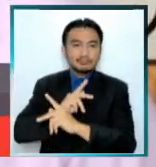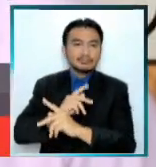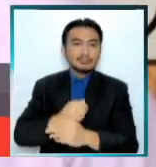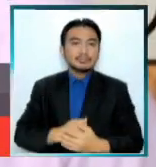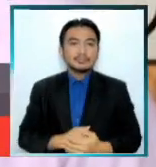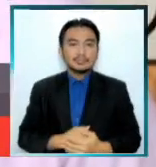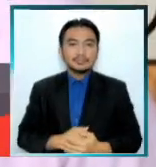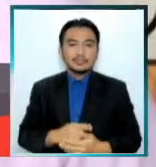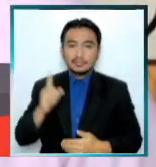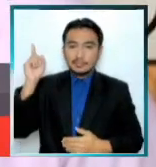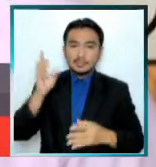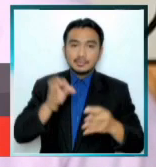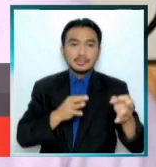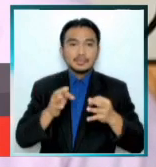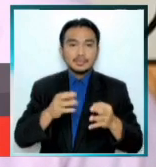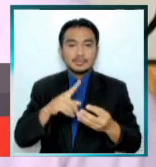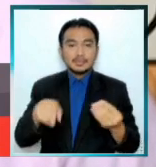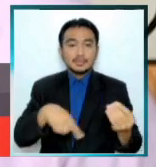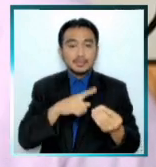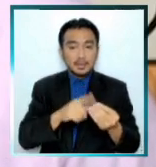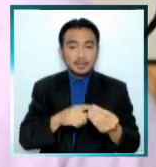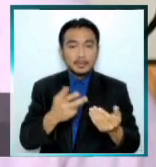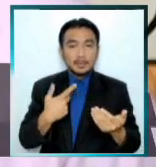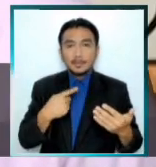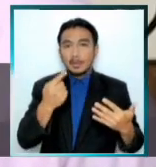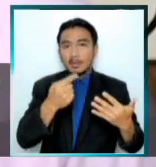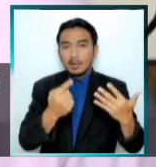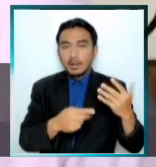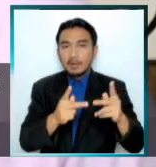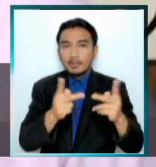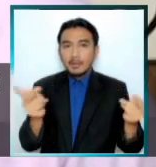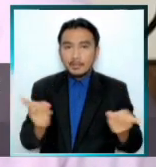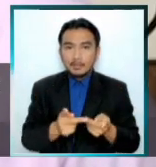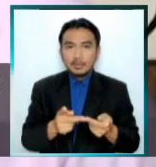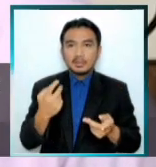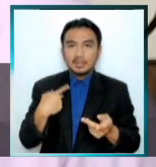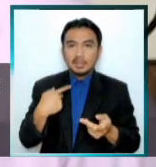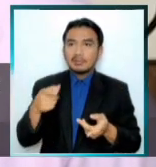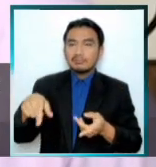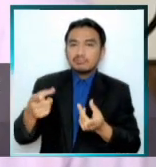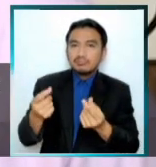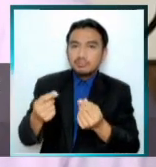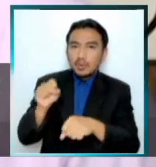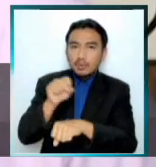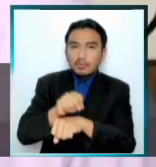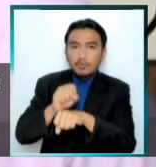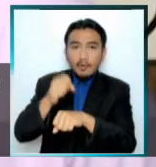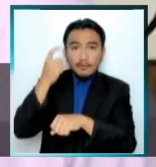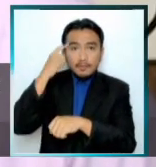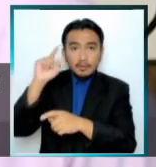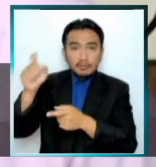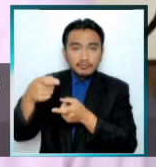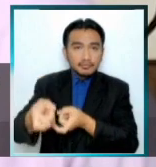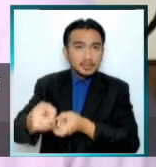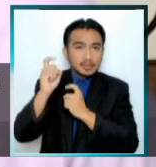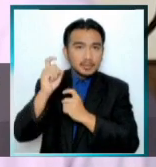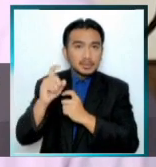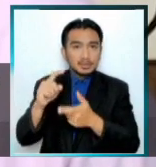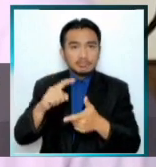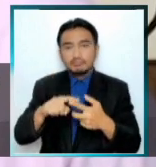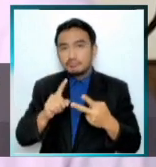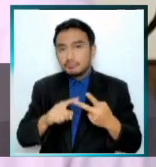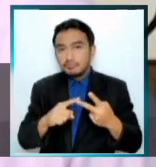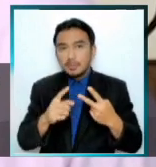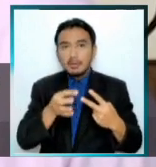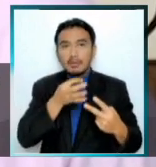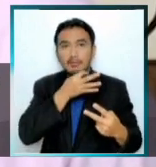are still in the rural areas and their main source of income is still fishing and farming. And the